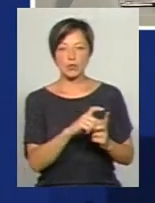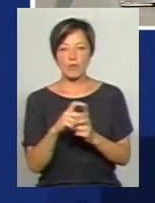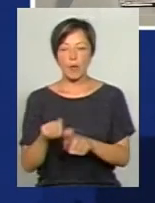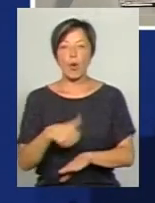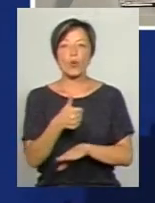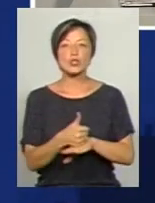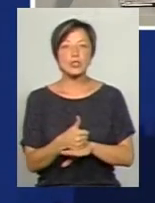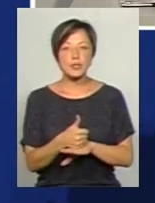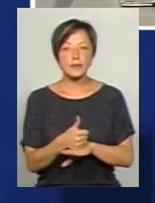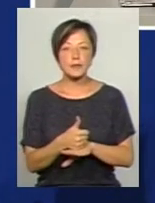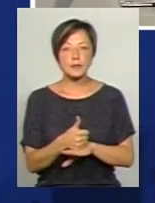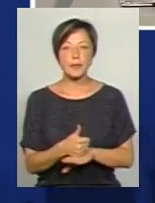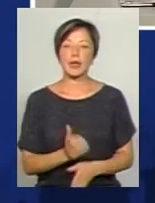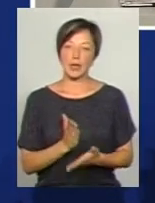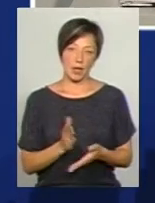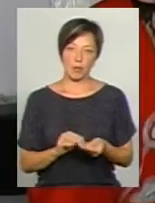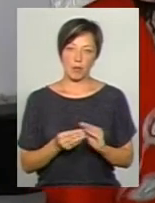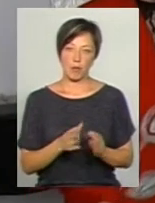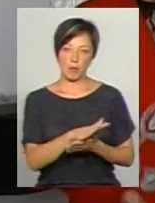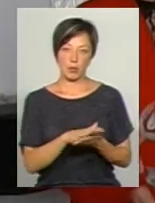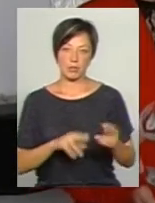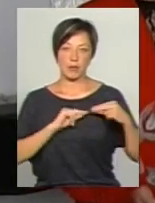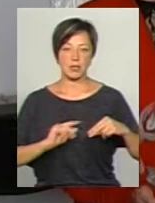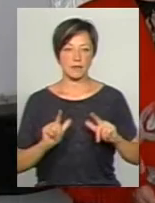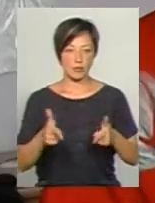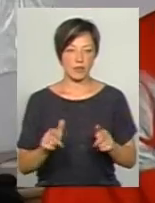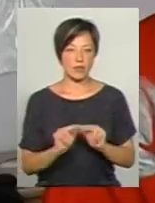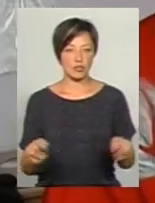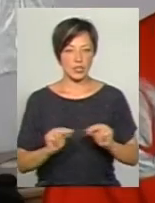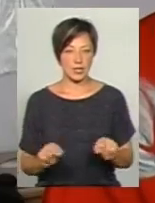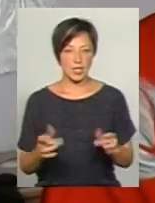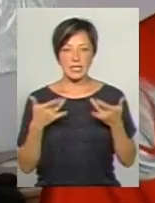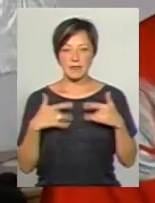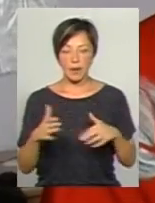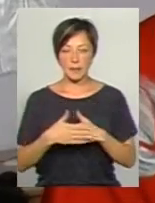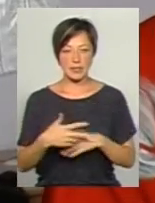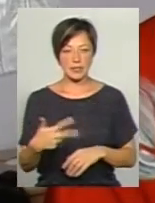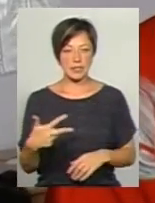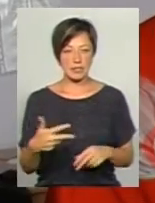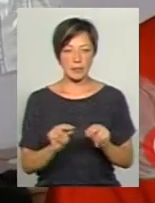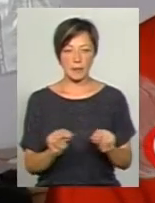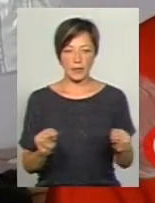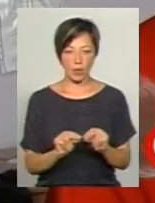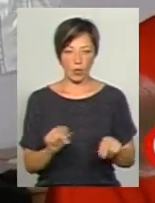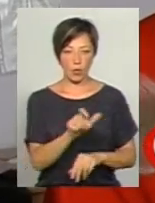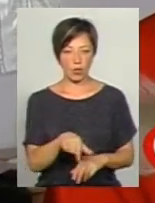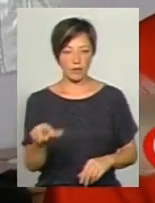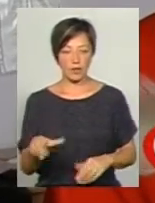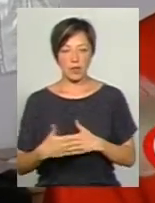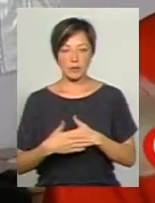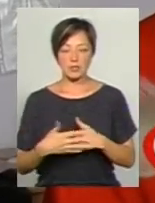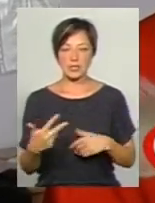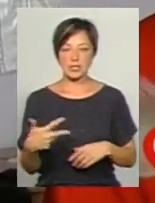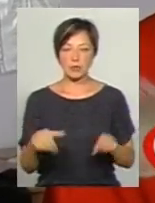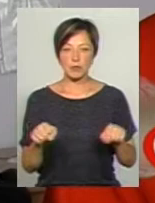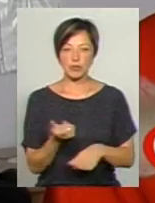очільниці Олени Бандровської, є проблеми у подальшому працевлаштуванні вчителів. Звільняються біля 30 педагогів, близько 30,